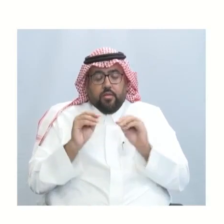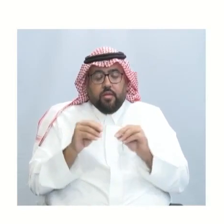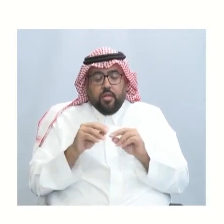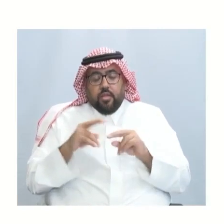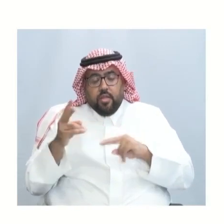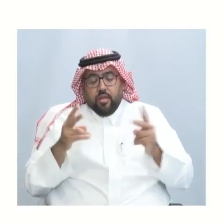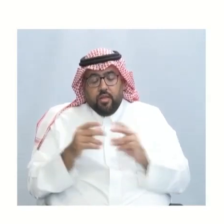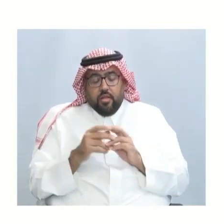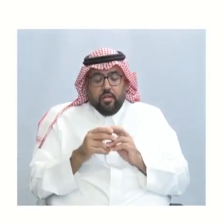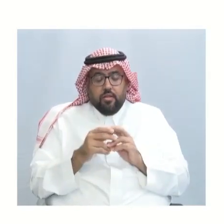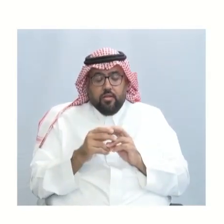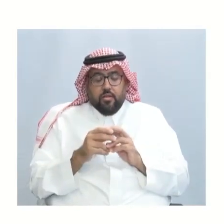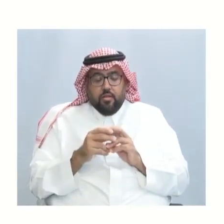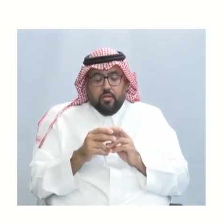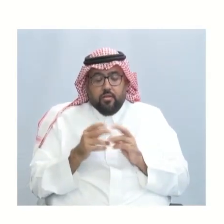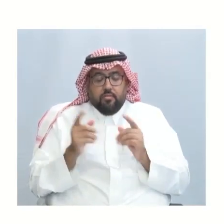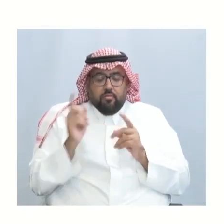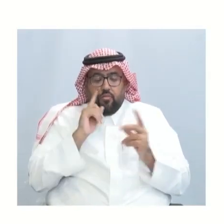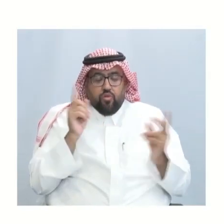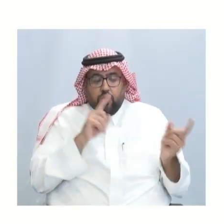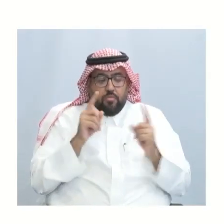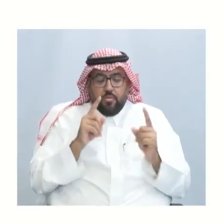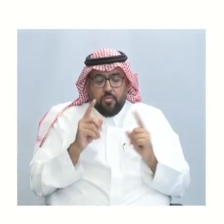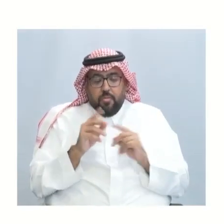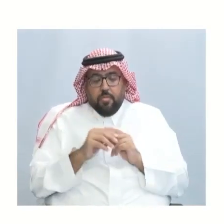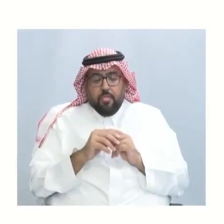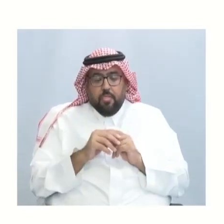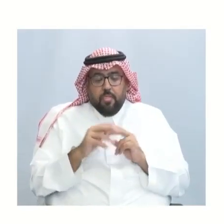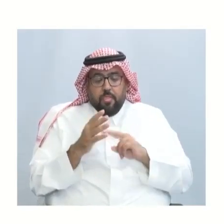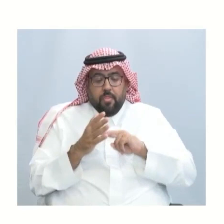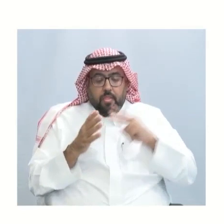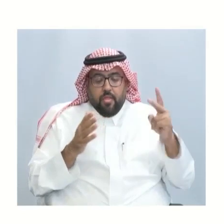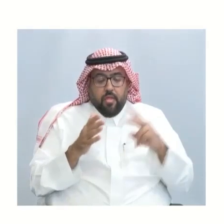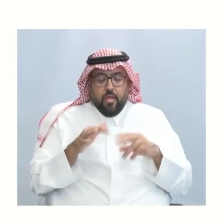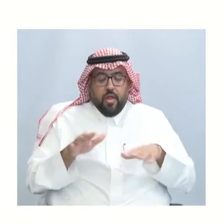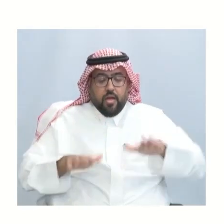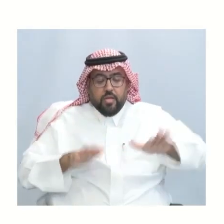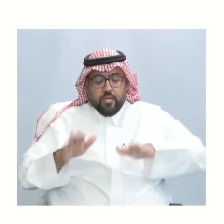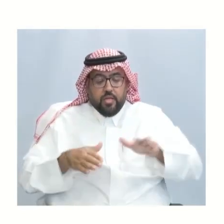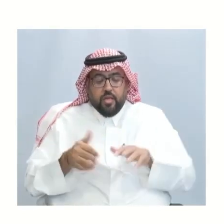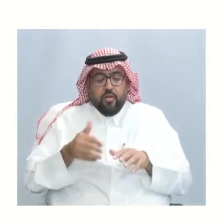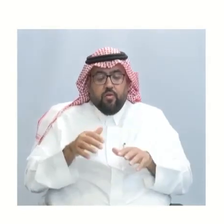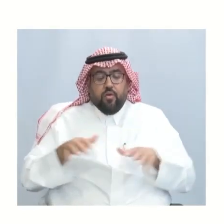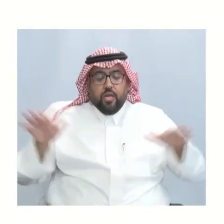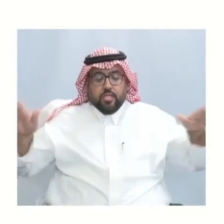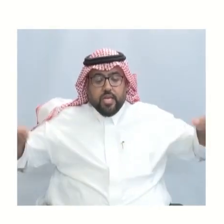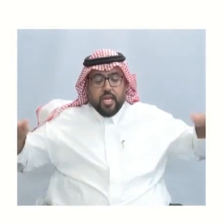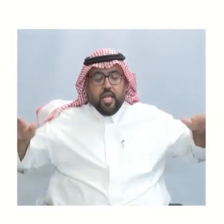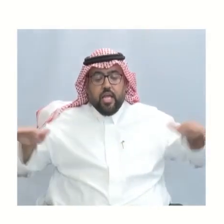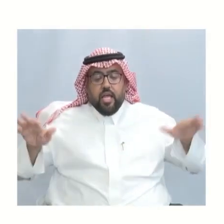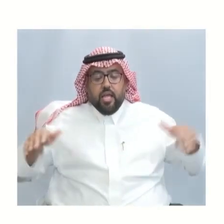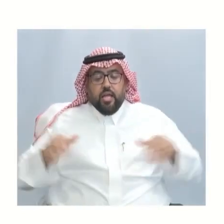تغيرات وتكيفات مقابل الثديات المشيميه نلاحظ التحور الى الارجل او الاجنحه او